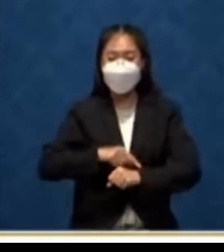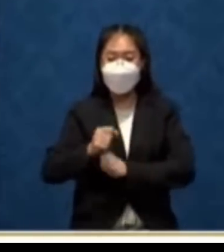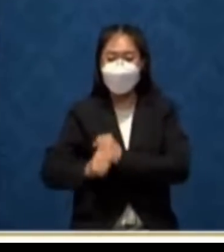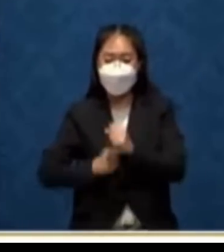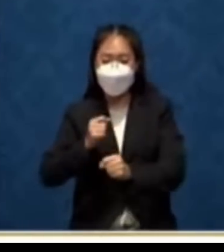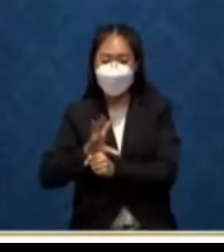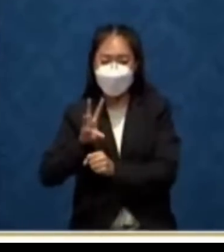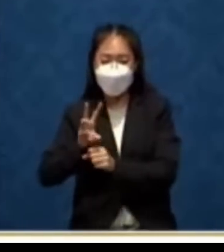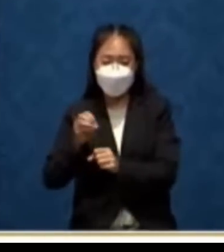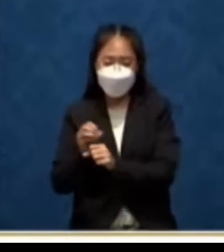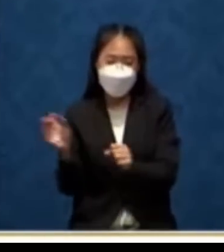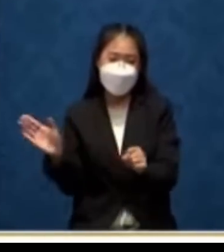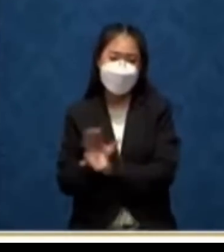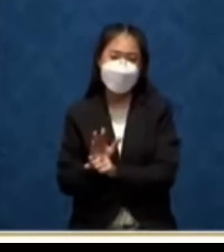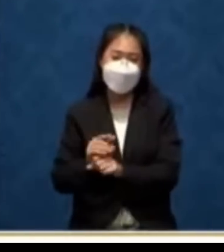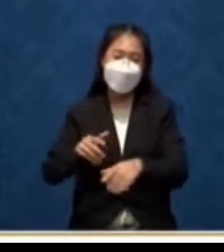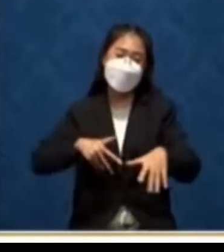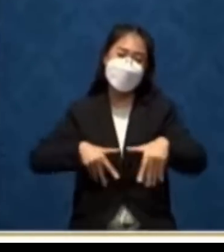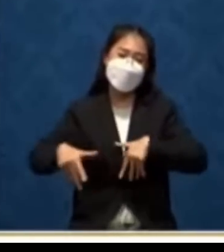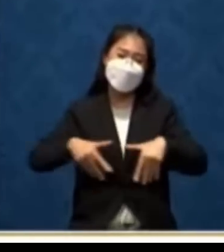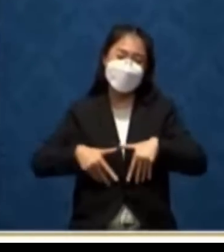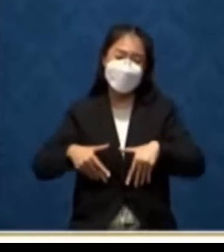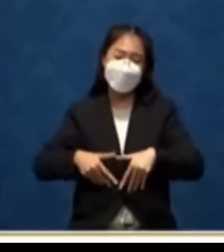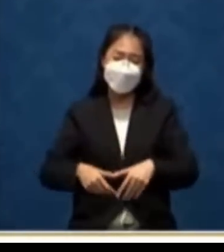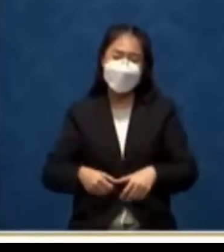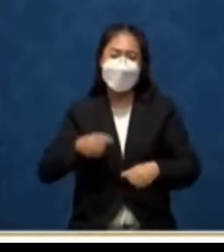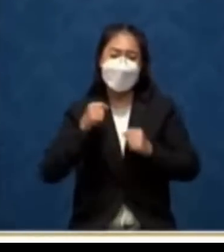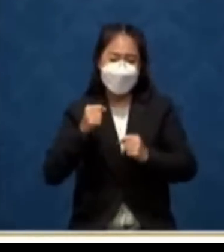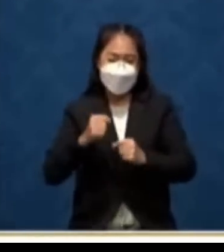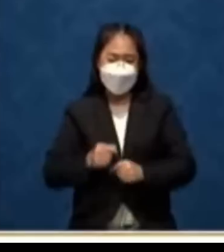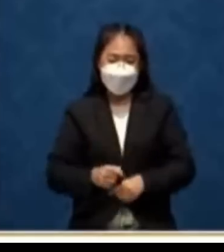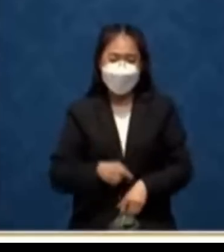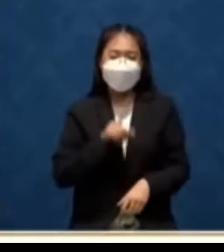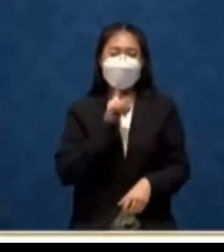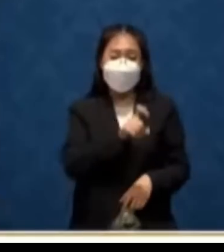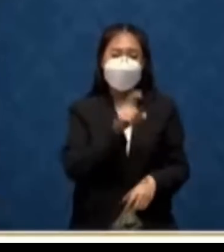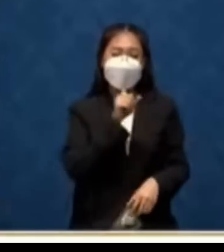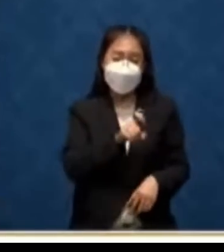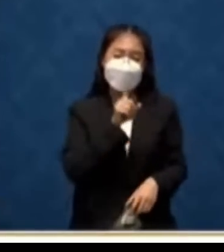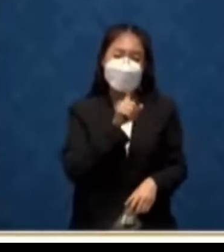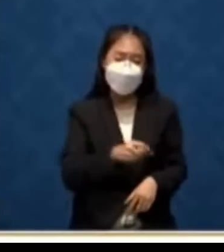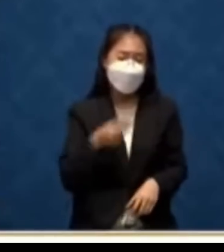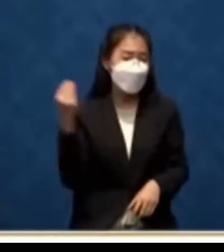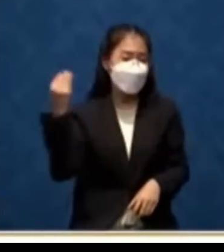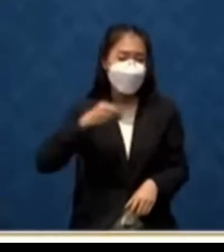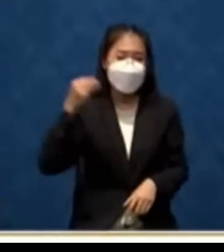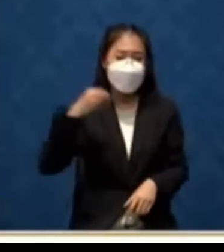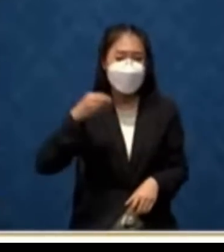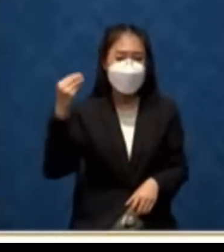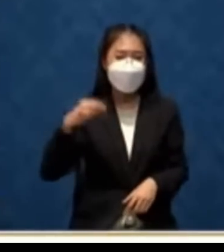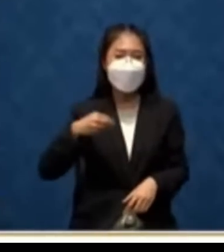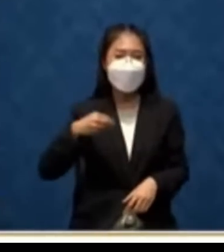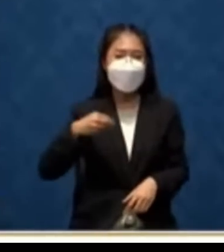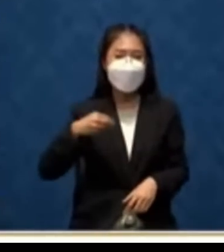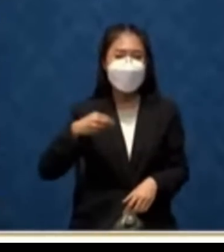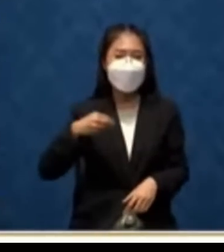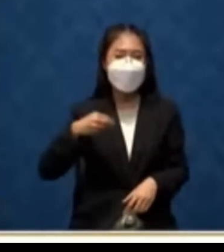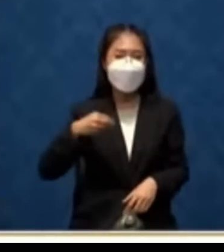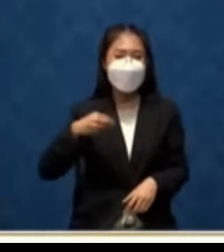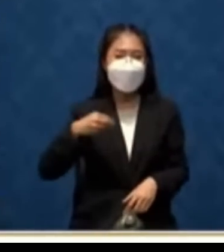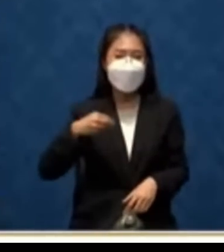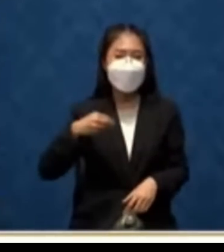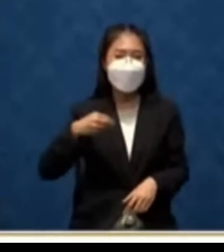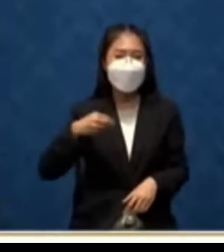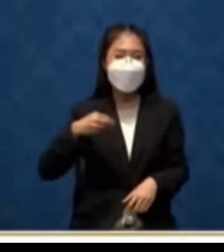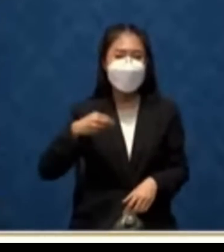ม่สายหางไม่กระดิกประชาชนเลยต้องเขกหัวท่านกันแทบไม่เว้นวันอยู่แบบนี้แล้วคนที่สำคัญที่สุ